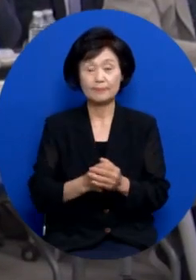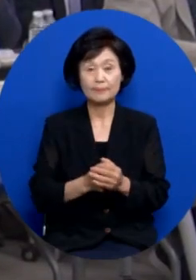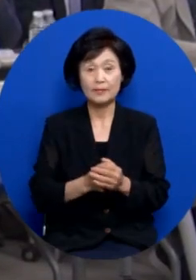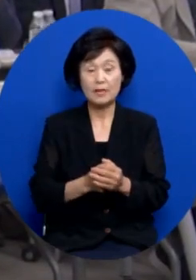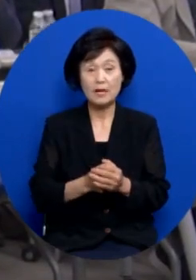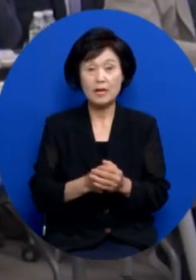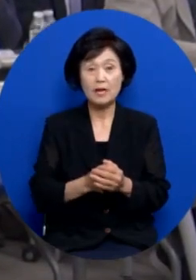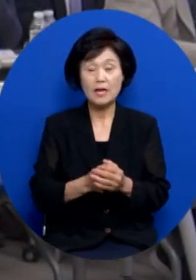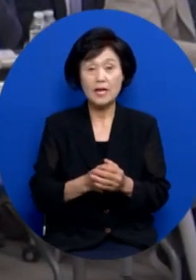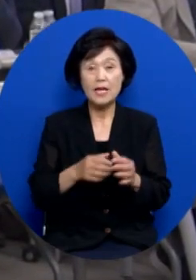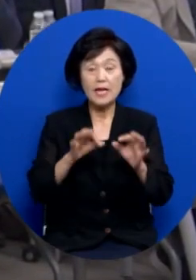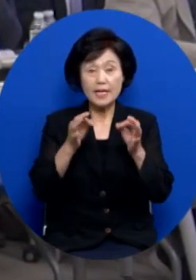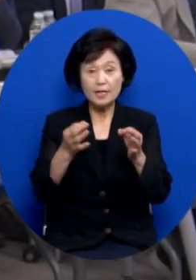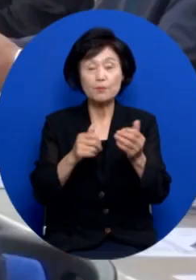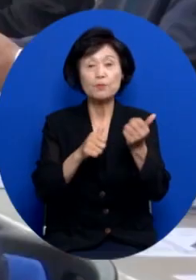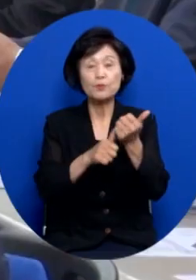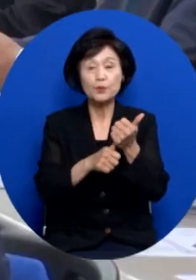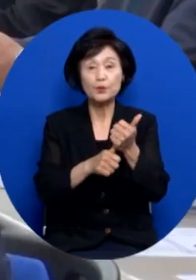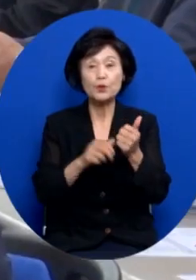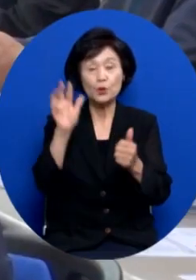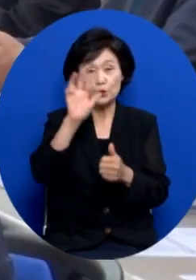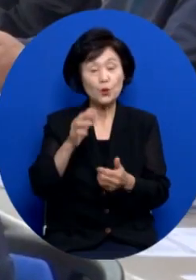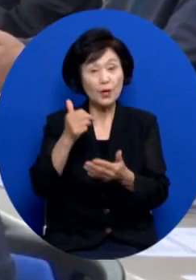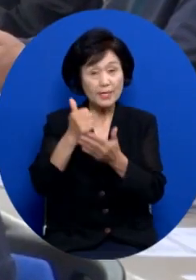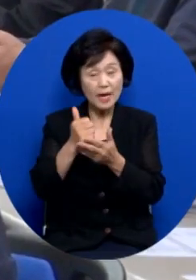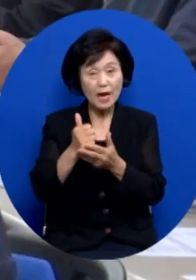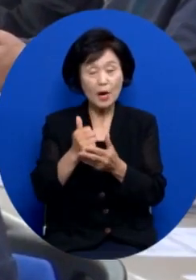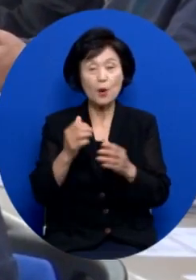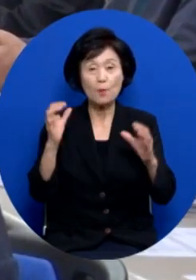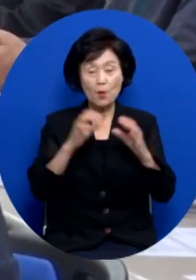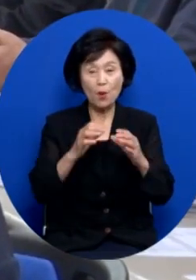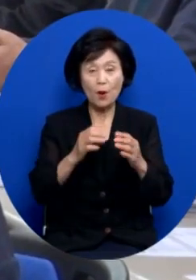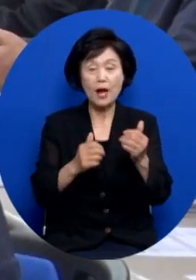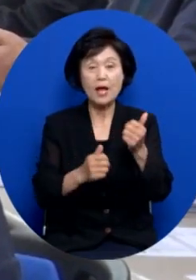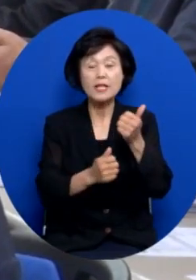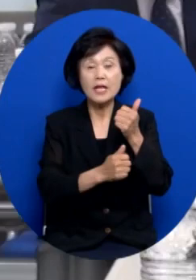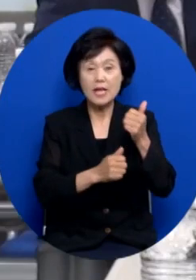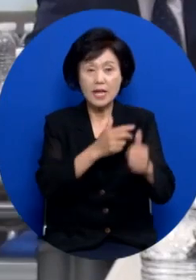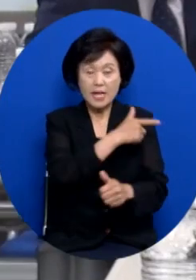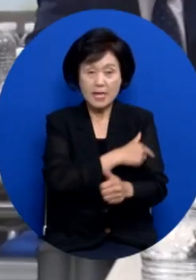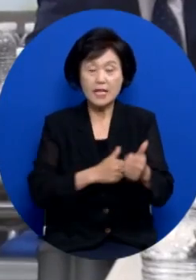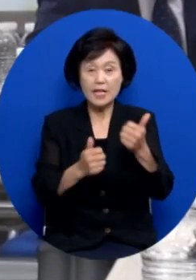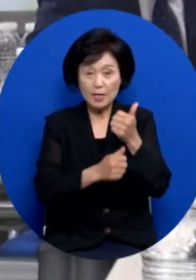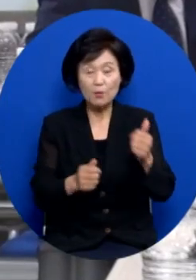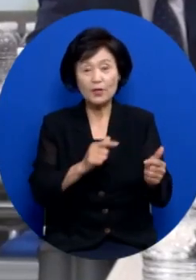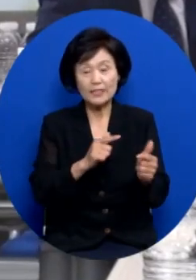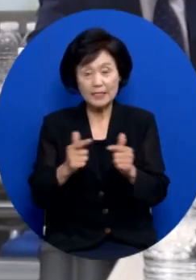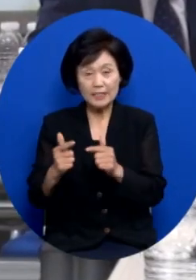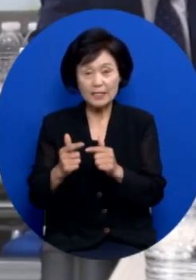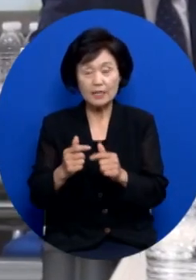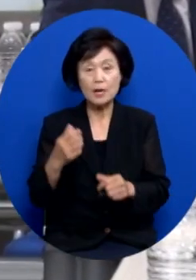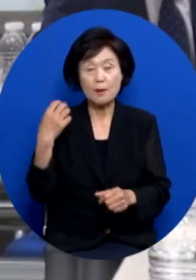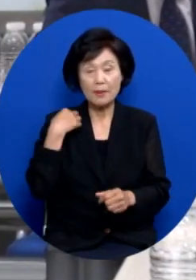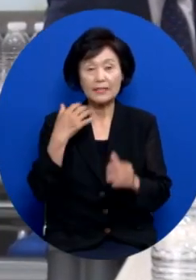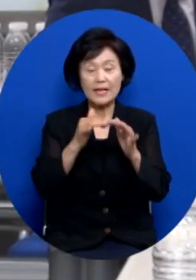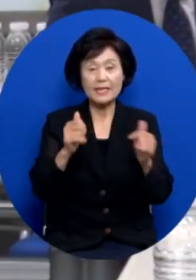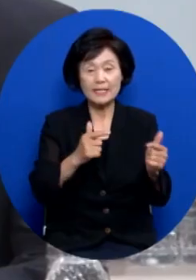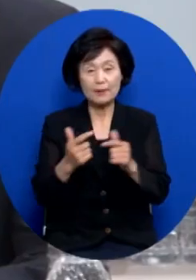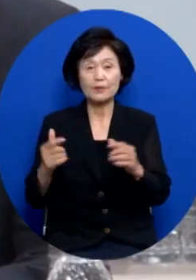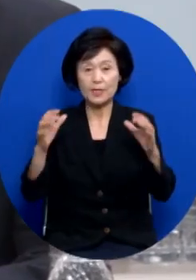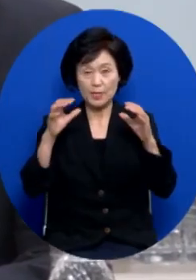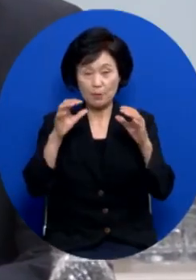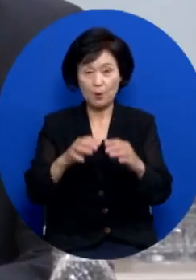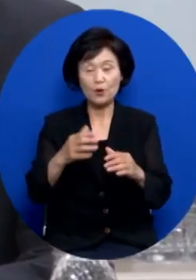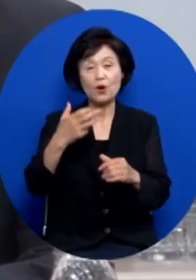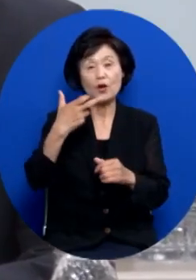예장백석 김진범 부총회장을 비롯한 총회 임원진뿐 아니라 기념사업 진행에 있어 세세한 부분까지 신경 쓰기 위해 준비위사나